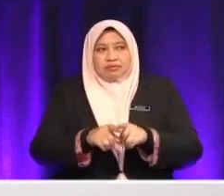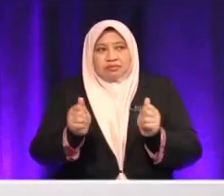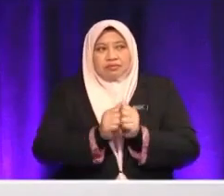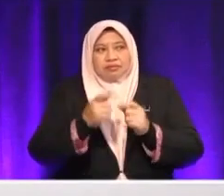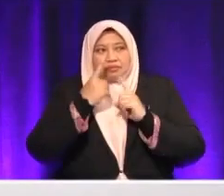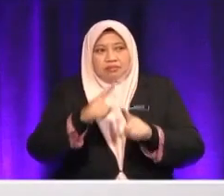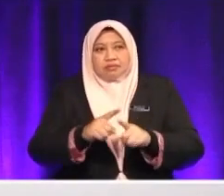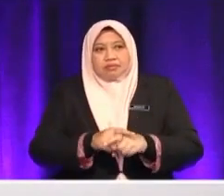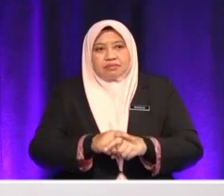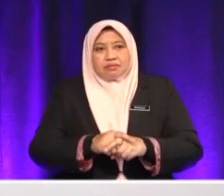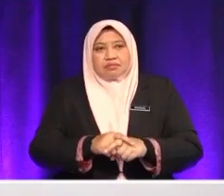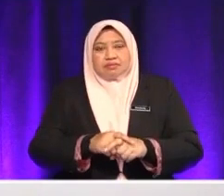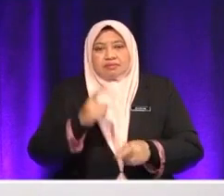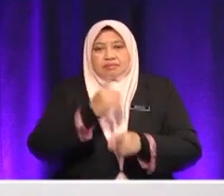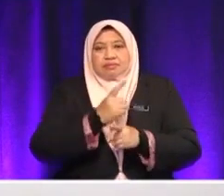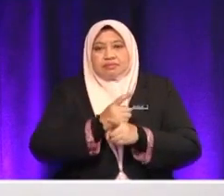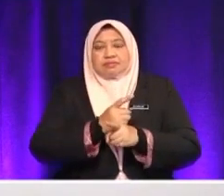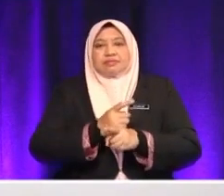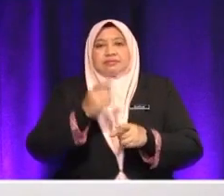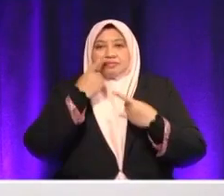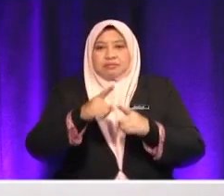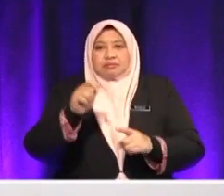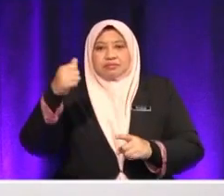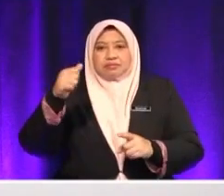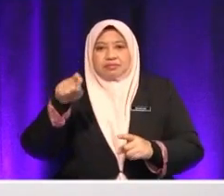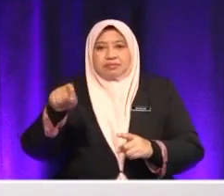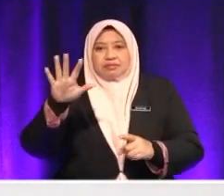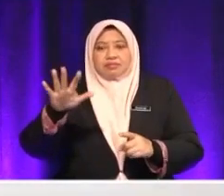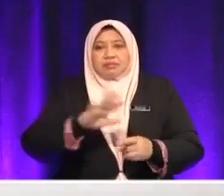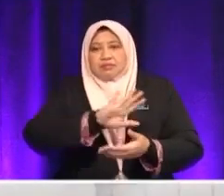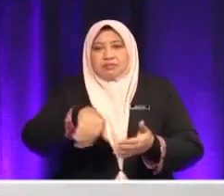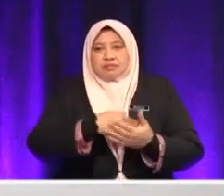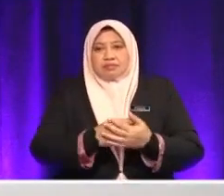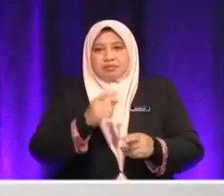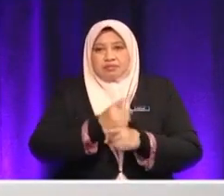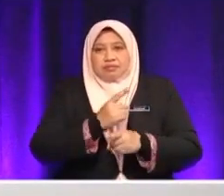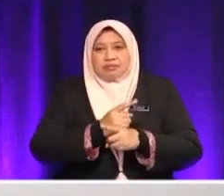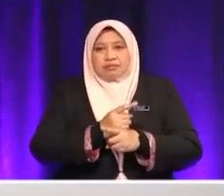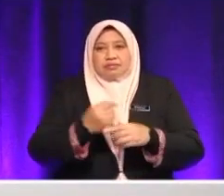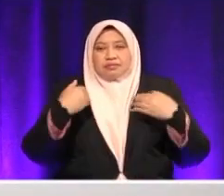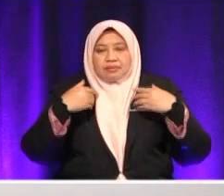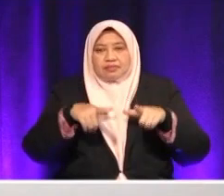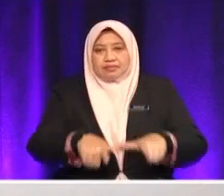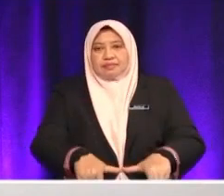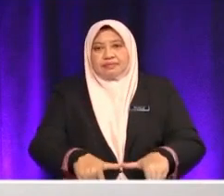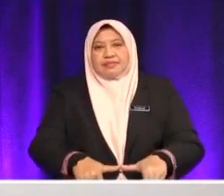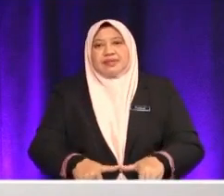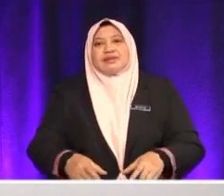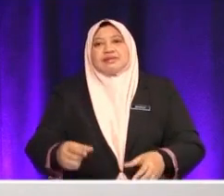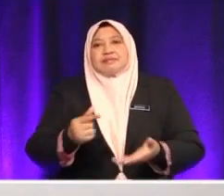kita jadi disebabkan semuanya betul Hanif kita ada potong ganjaran hari ini